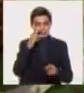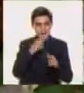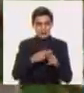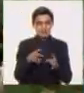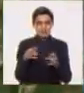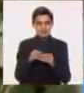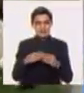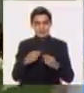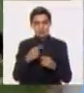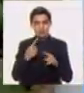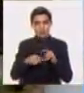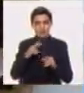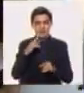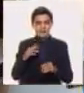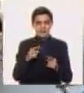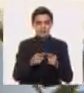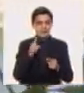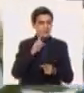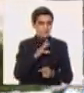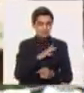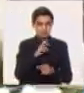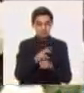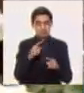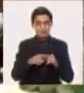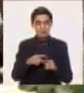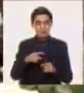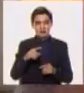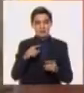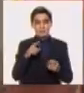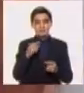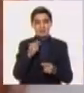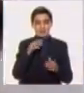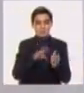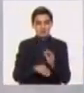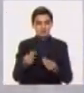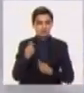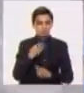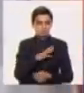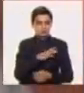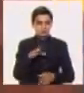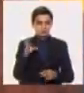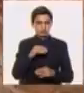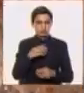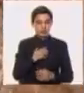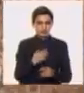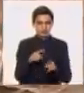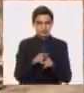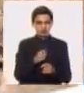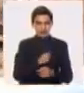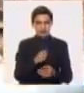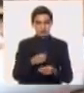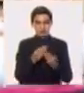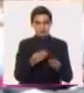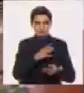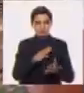бірге өзгенің пәтерін паналауда. Қайырымды жандар баспанасын ақсыз берді деген ол. Ертерек су тартылса, құрылысқа кірісер едік